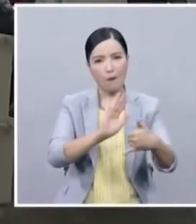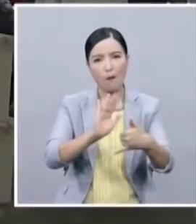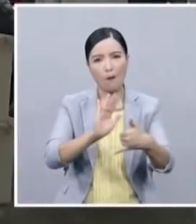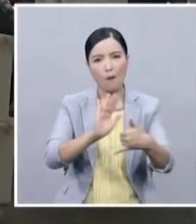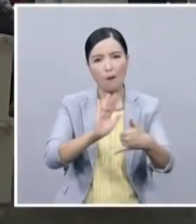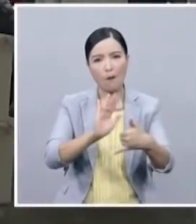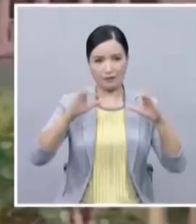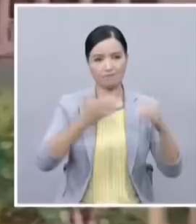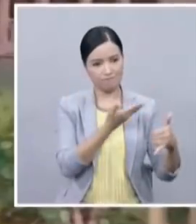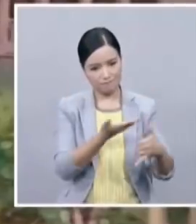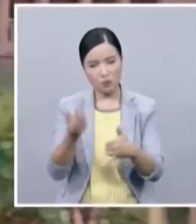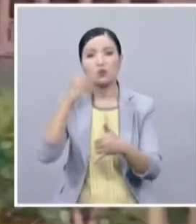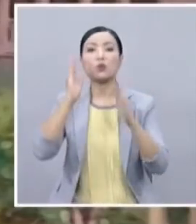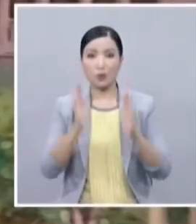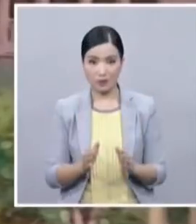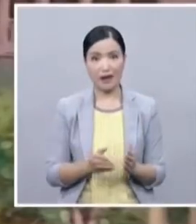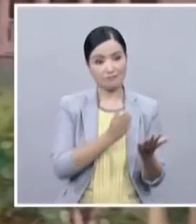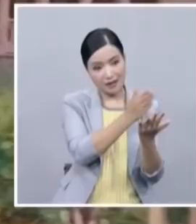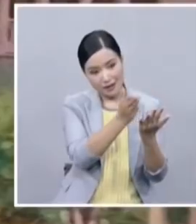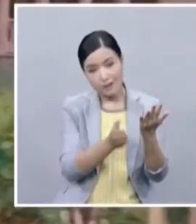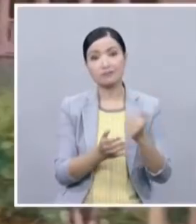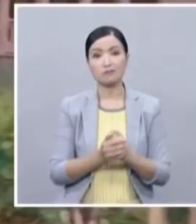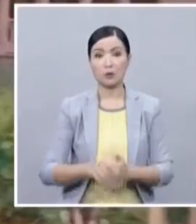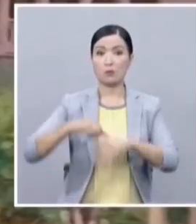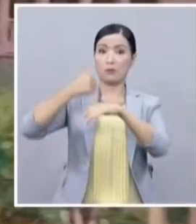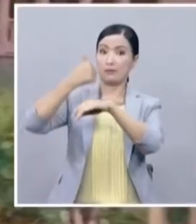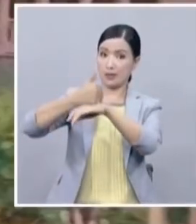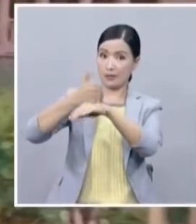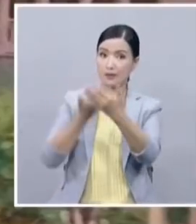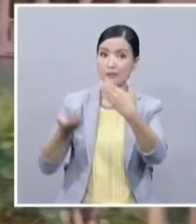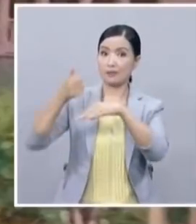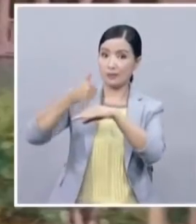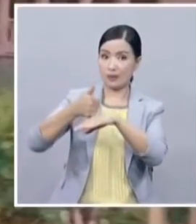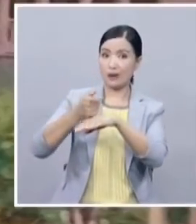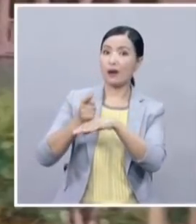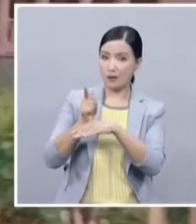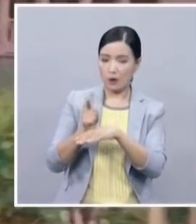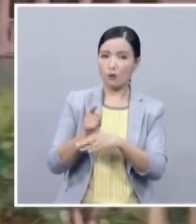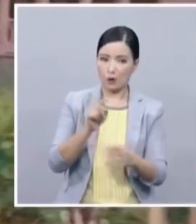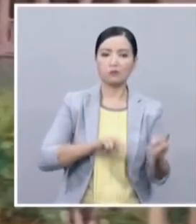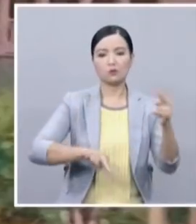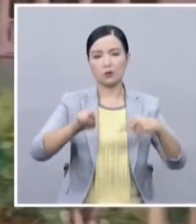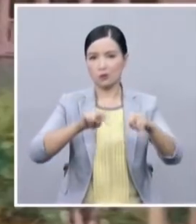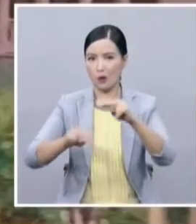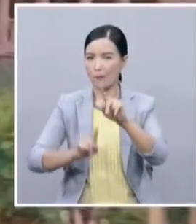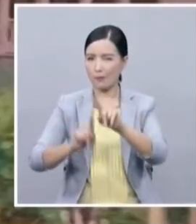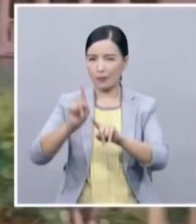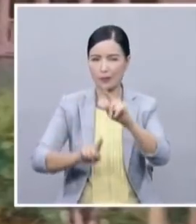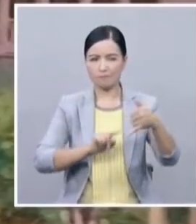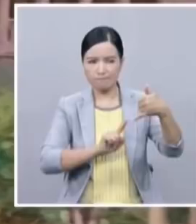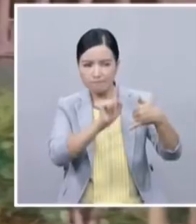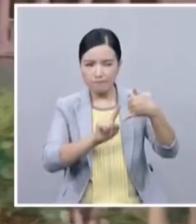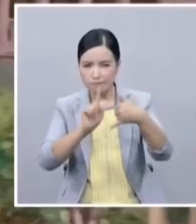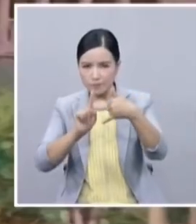นนะในทุกมิตินะครับในระดับผู้บังคับบัญชานะทุกคนต้องรับการตรวจสอบการประเมินผล